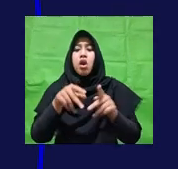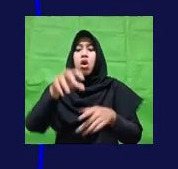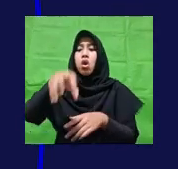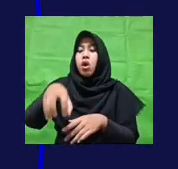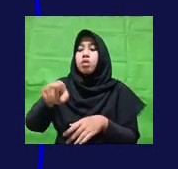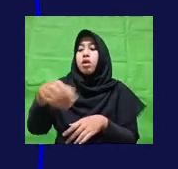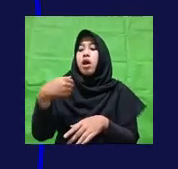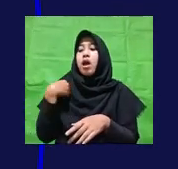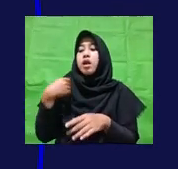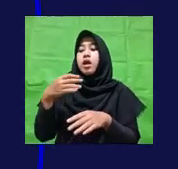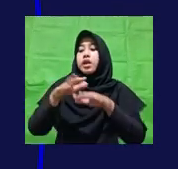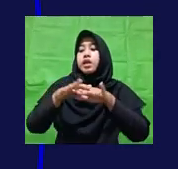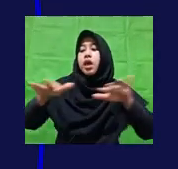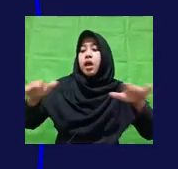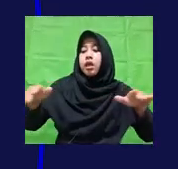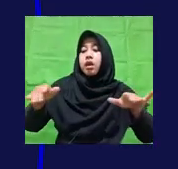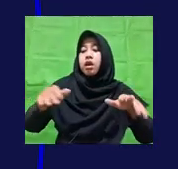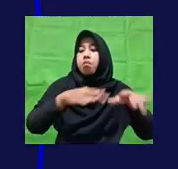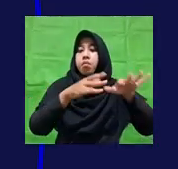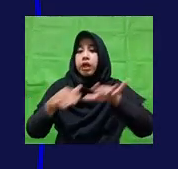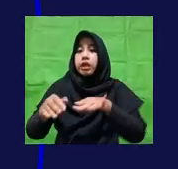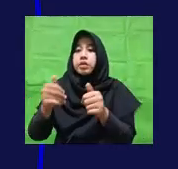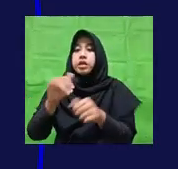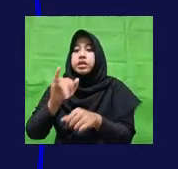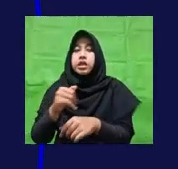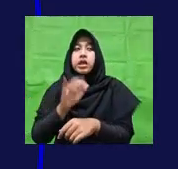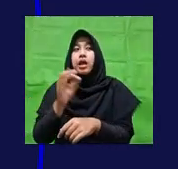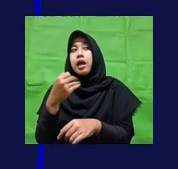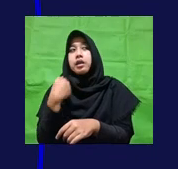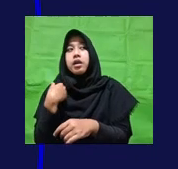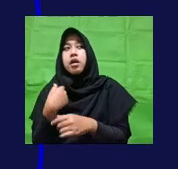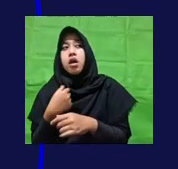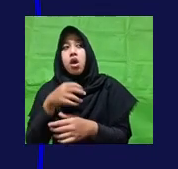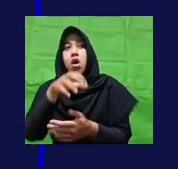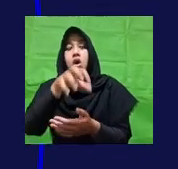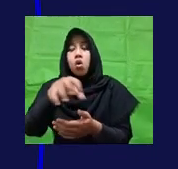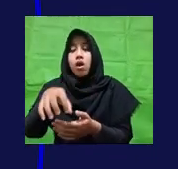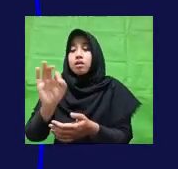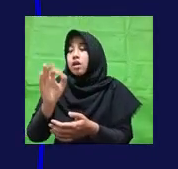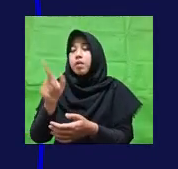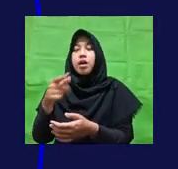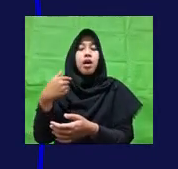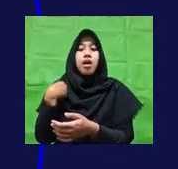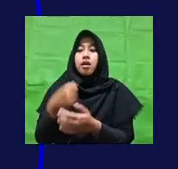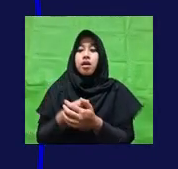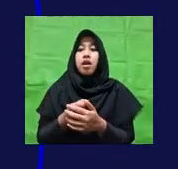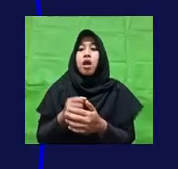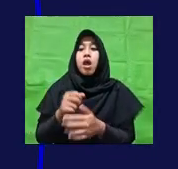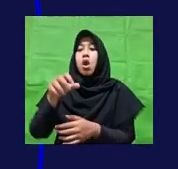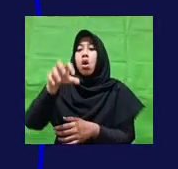perairan. Bisa jadi sebenarnya itu tidak ada, lokal tidak pernah ada. Lokal bukan untuk ditemukan, tetapi